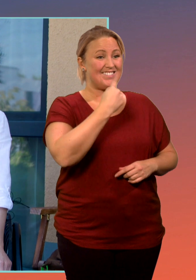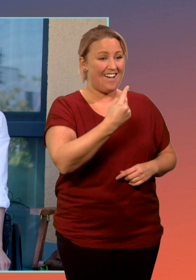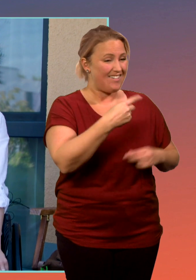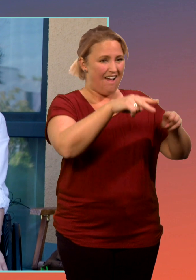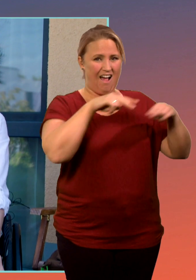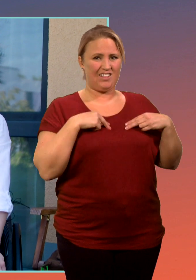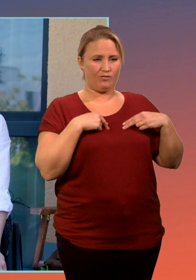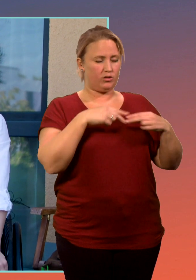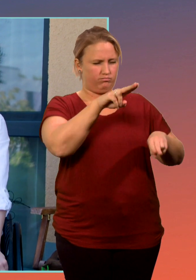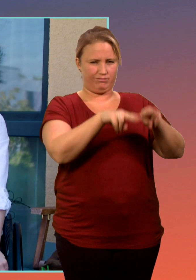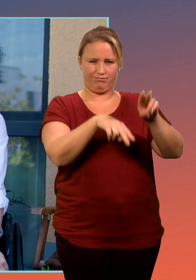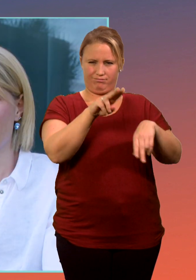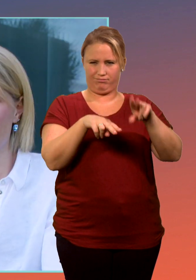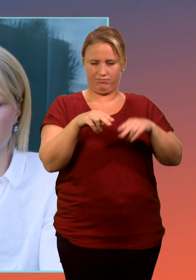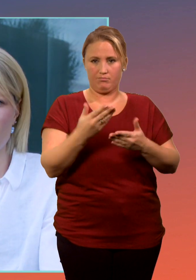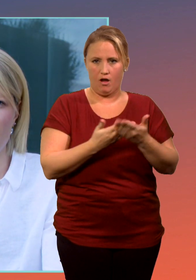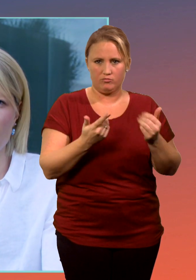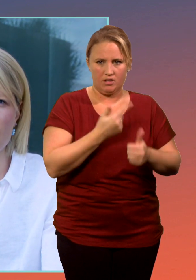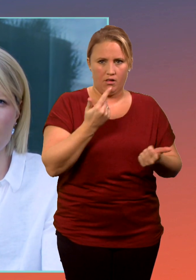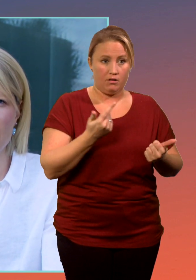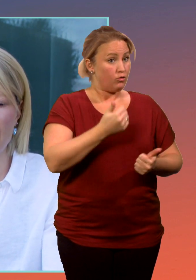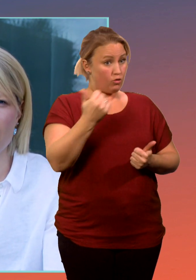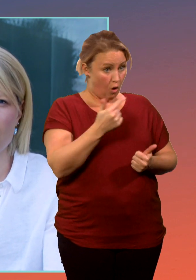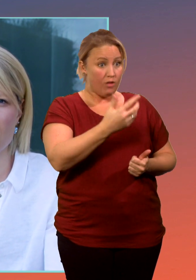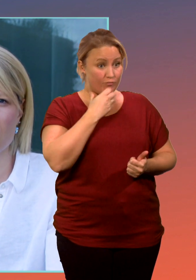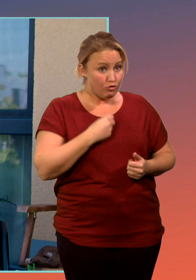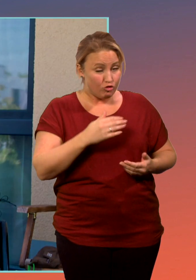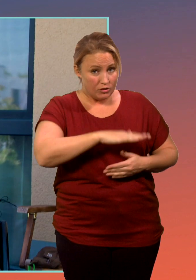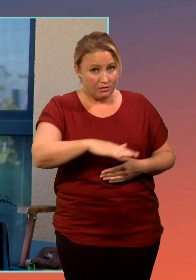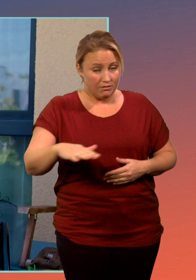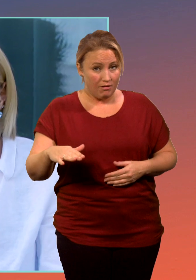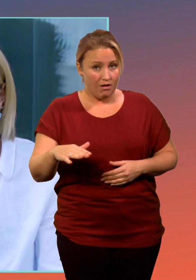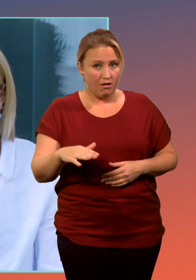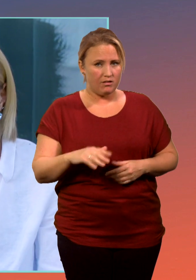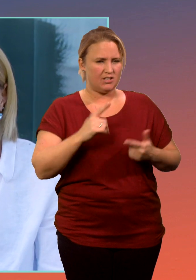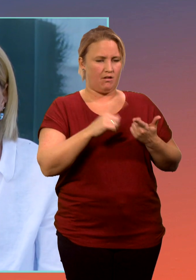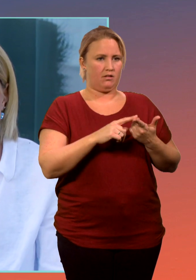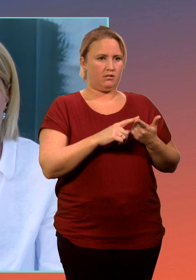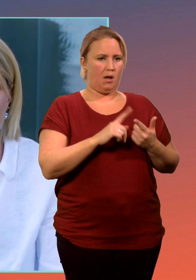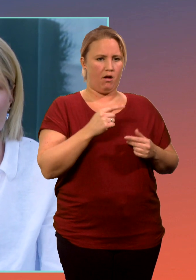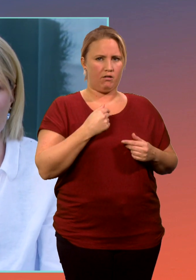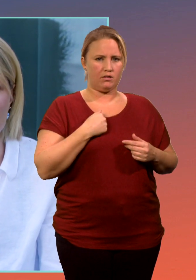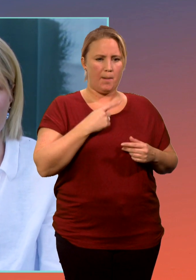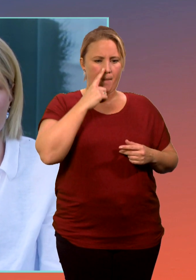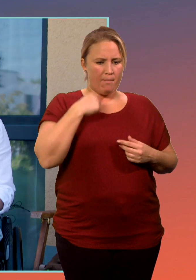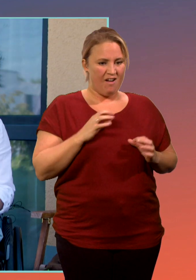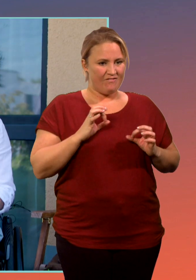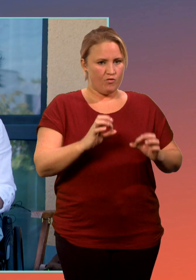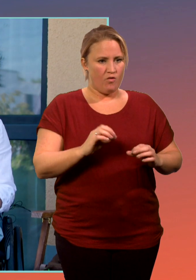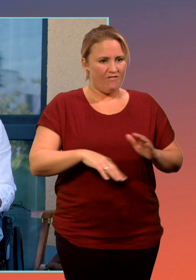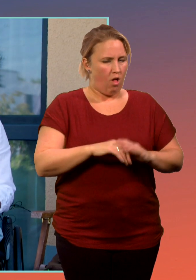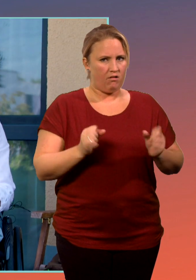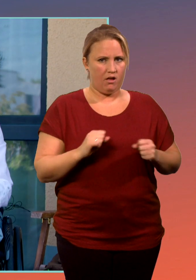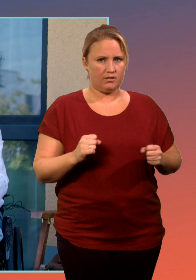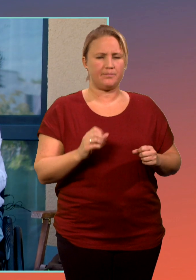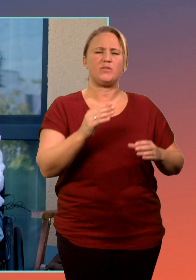auch wieder total unterschiedlich. So von, ja, das ist total toll, dass du Kinder haben möchtest, aber auch, ich könnte dem Kind ja keine richtige Mutter sein.